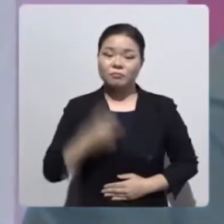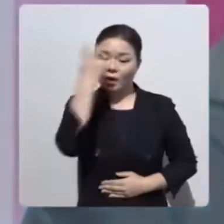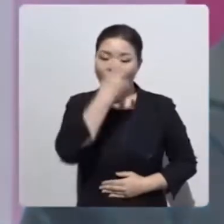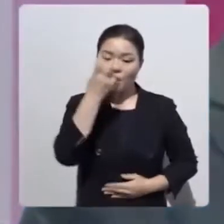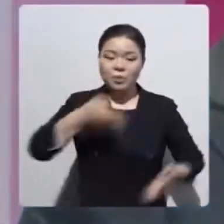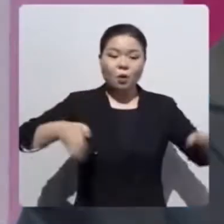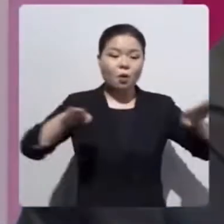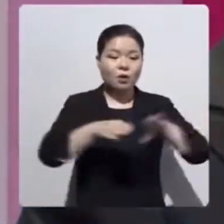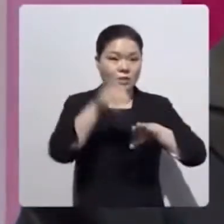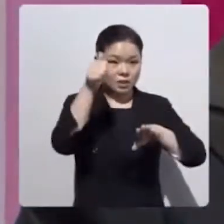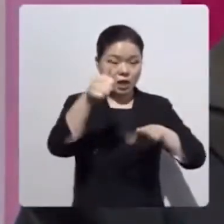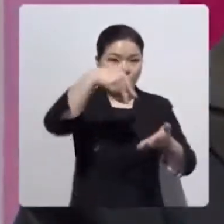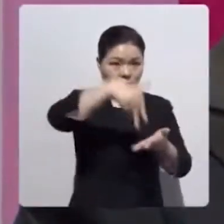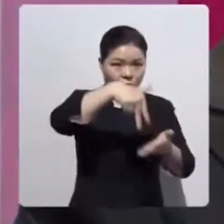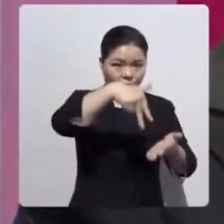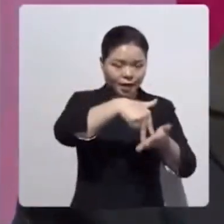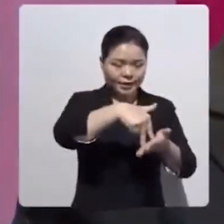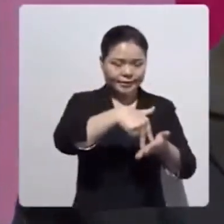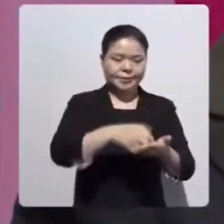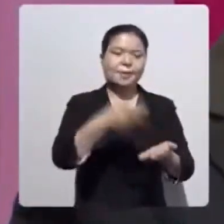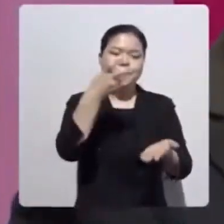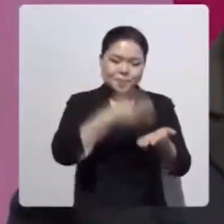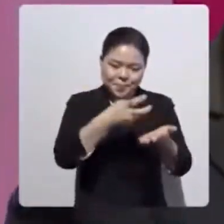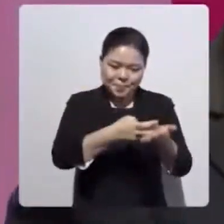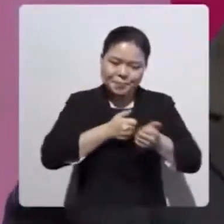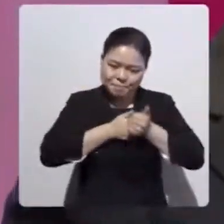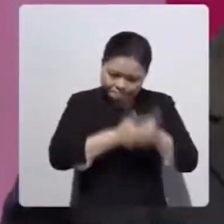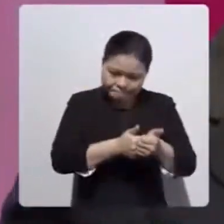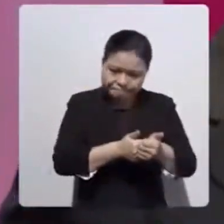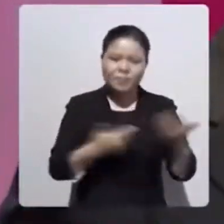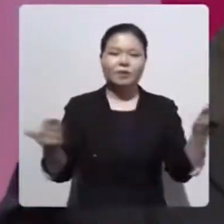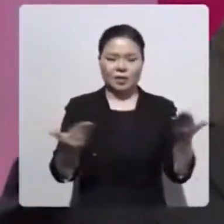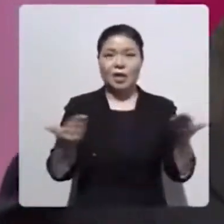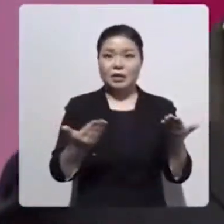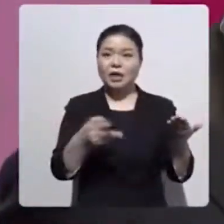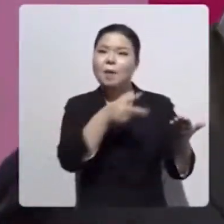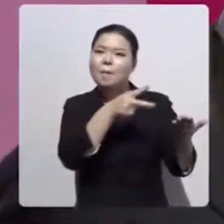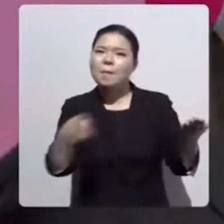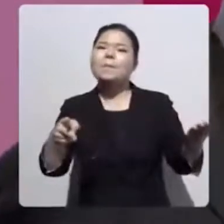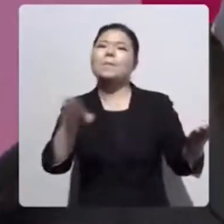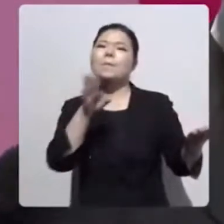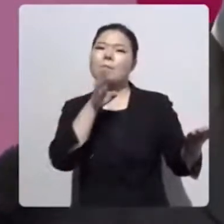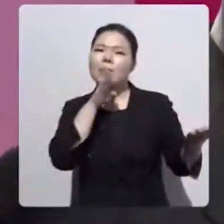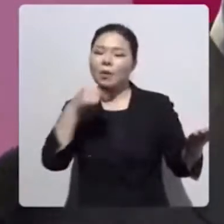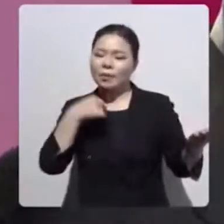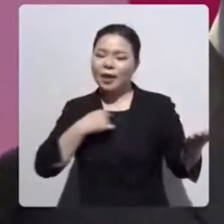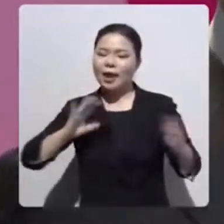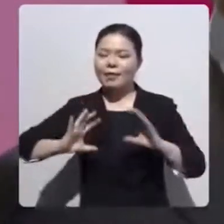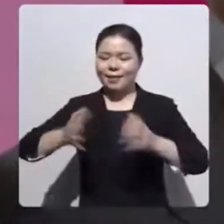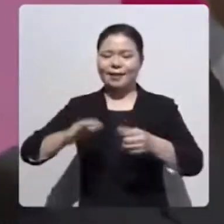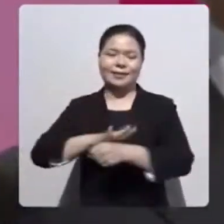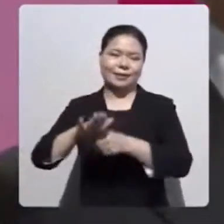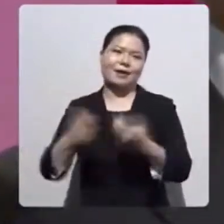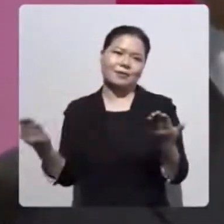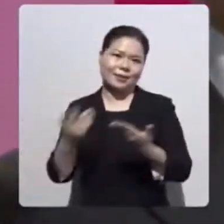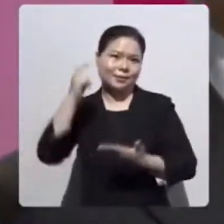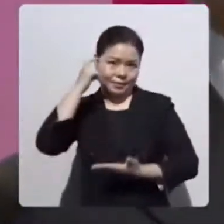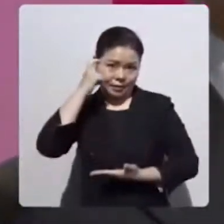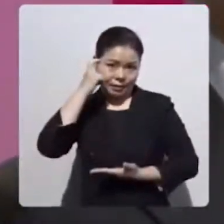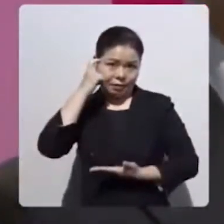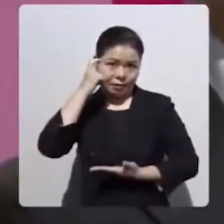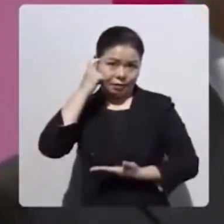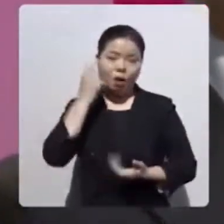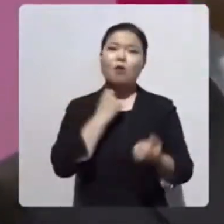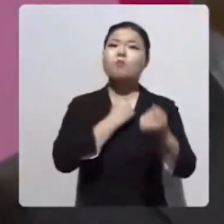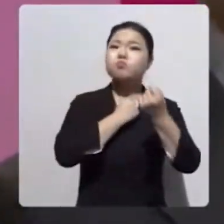감사원장으로서 법과 원칙을 지키며 업무를 수행하는 것이 나라를 사랑하는 길이라고 생각했습니다. 그랬던